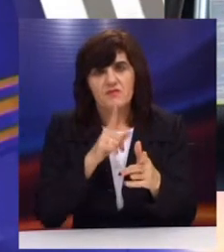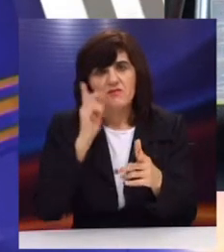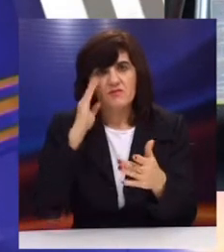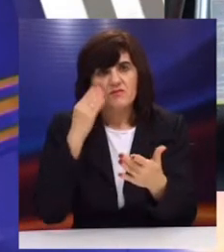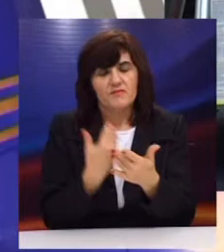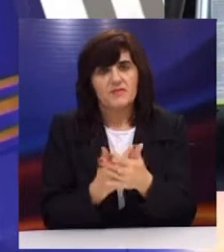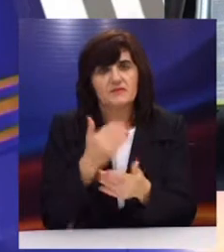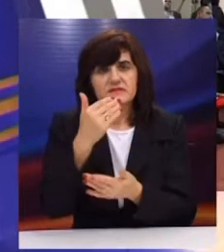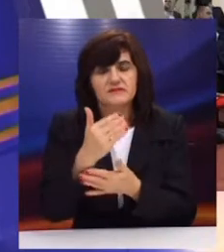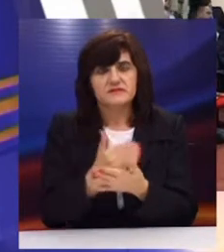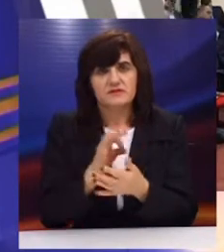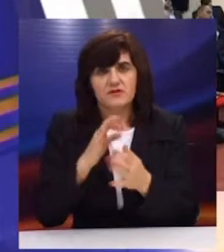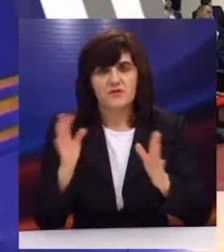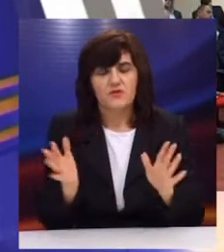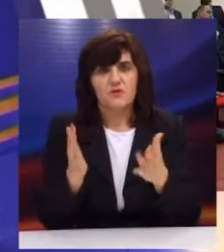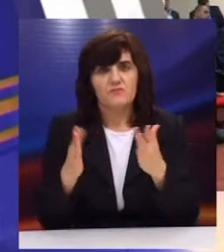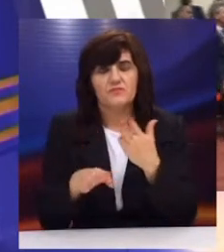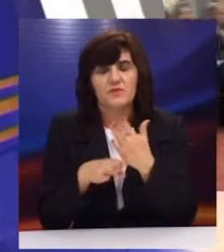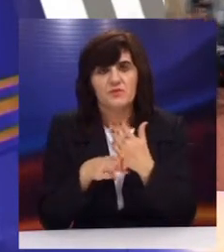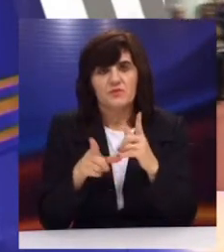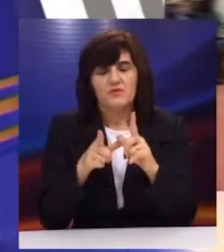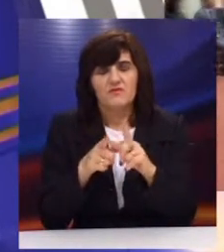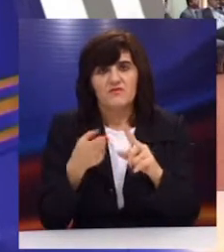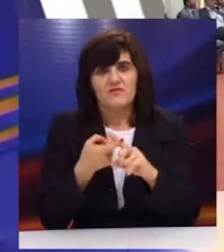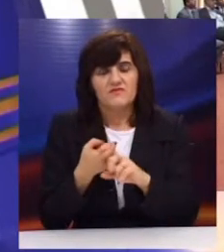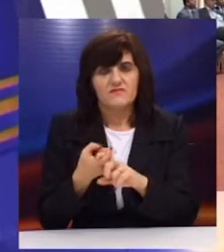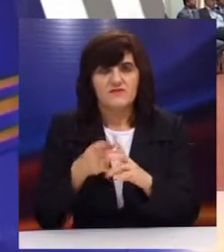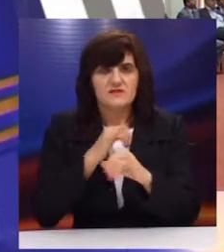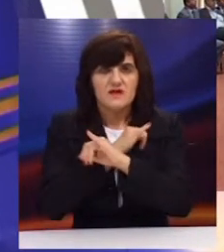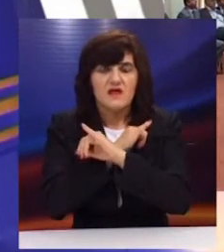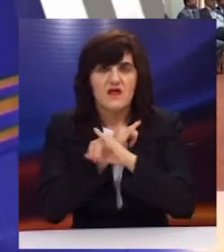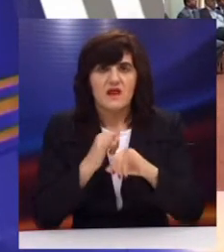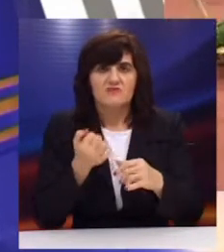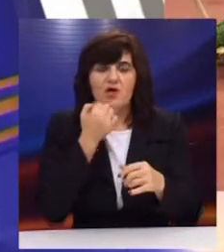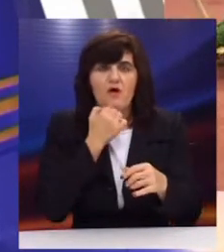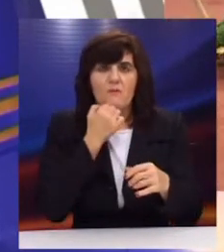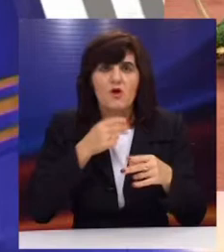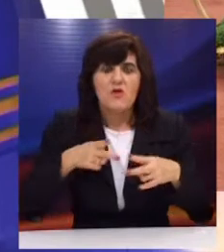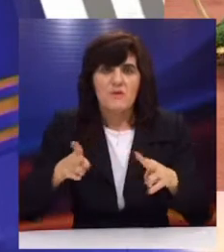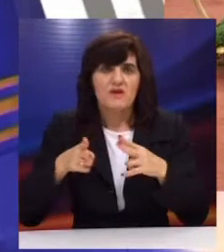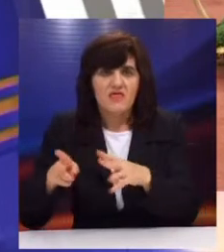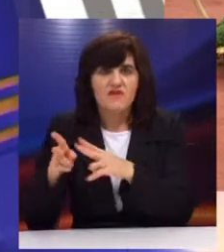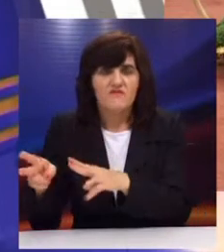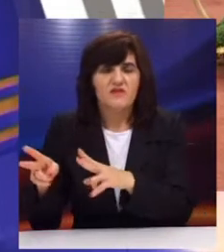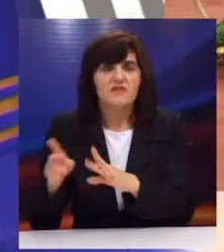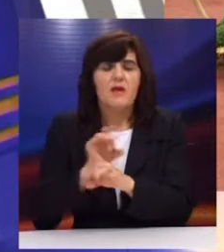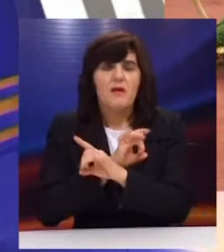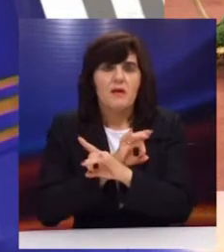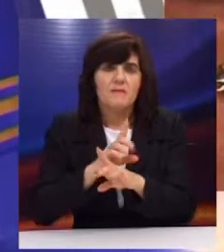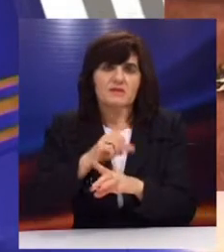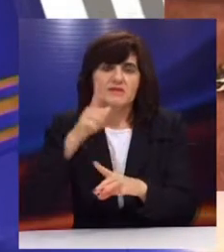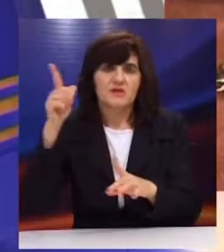doslednom primjenom zakona o podsticajima u toj oblasti, odnosno da se razvoj poljoprivrede mora bazirati na konceptu razvoja bez